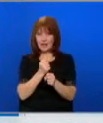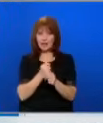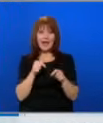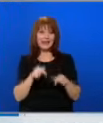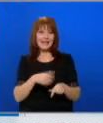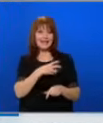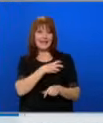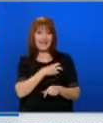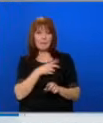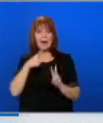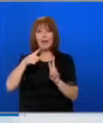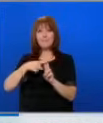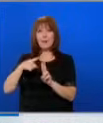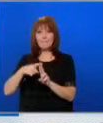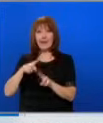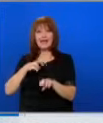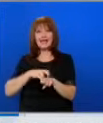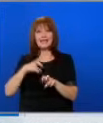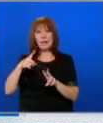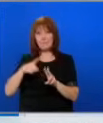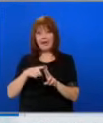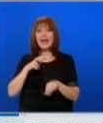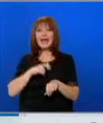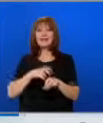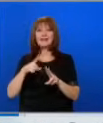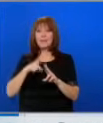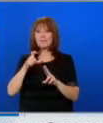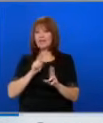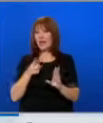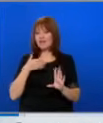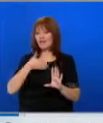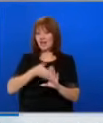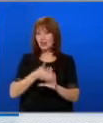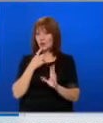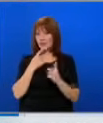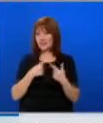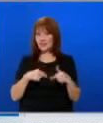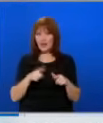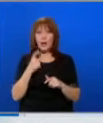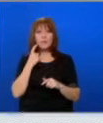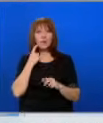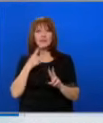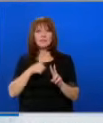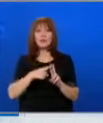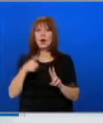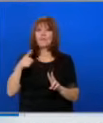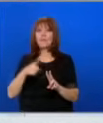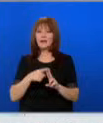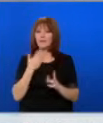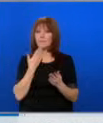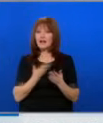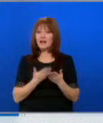Днес ГЕРБ, ППДБ и ДПС не влязоха в пленарната зала. Борисов, Петков и Пеевски предлагат да има